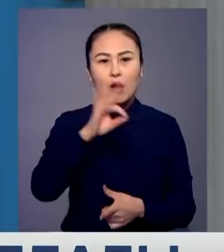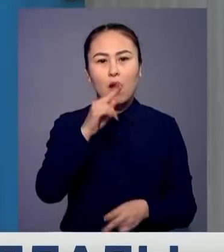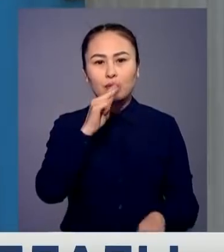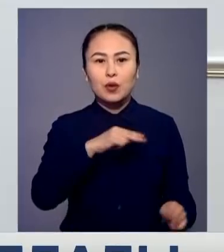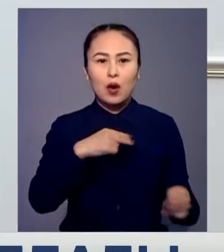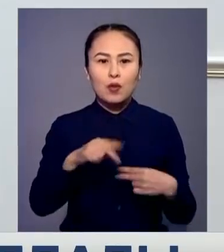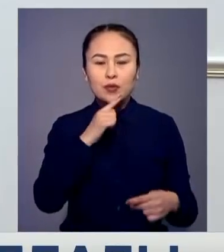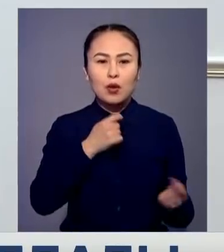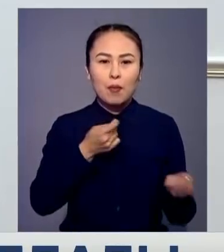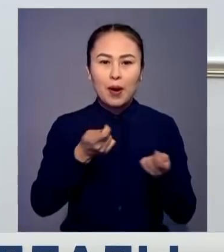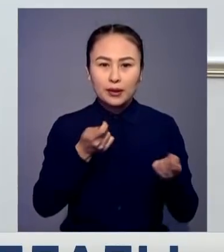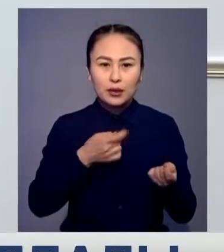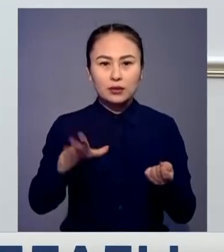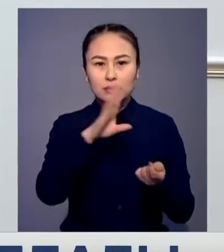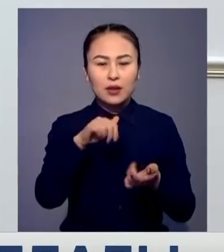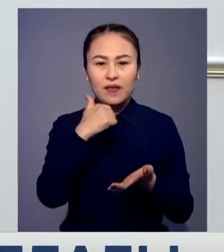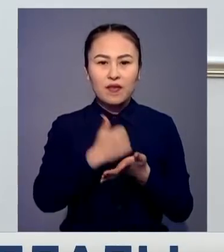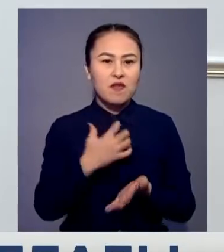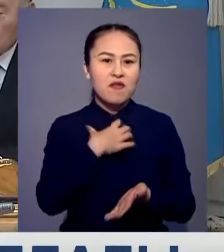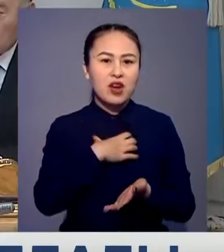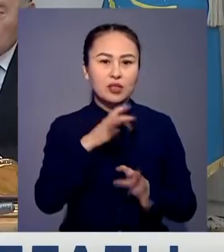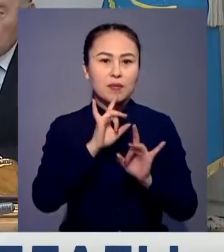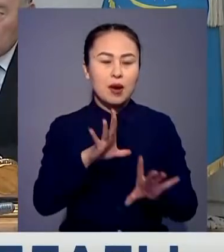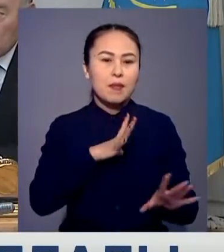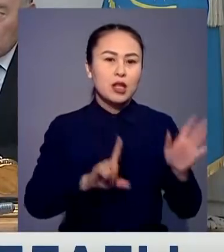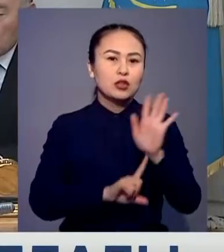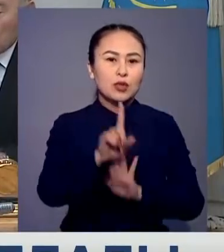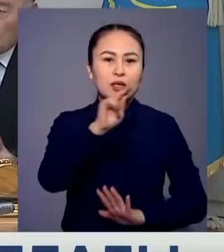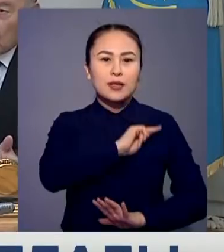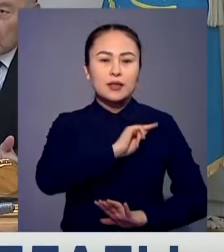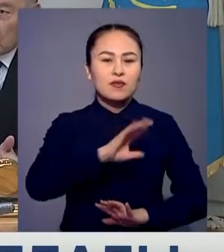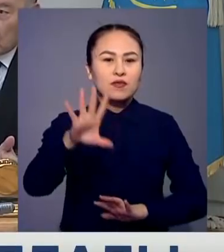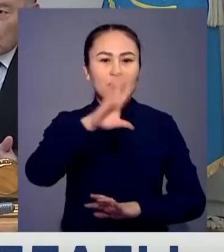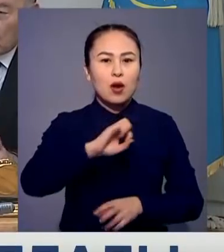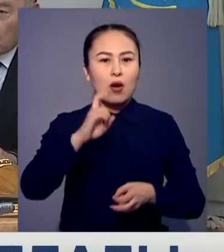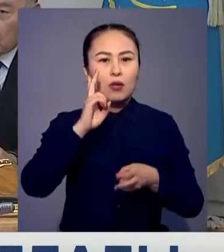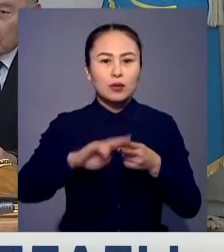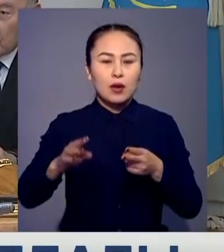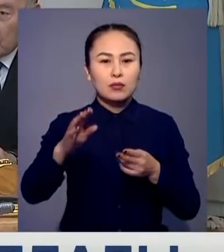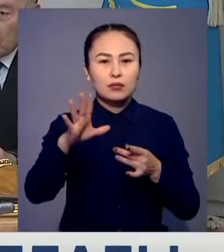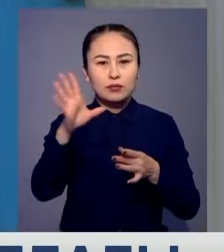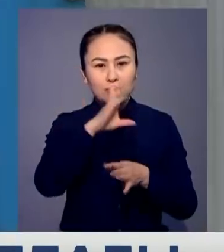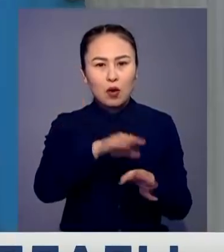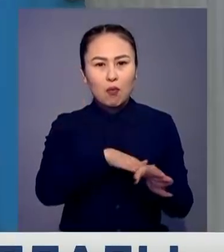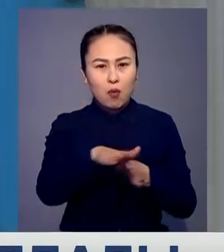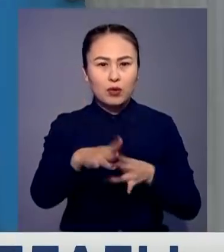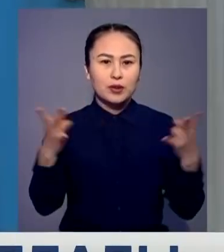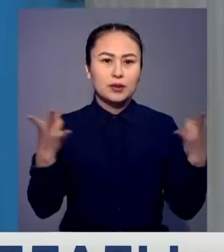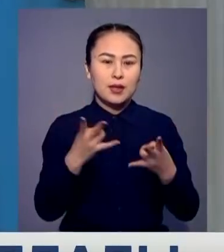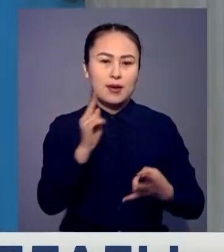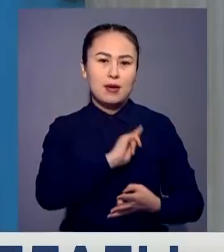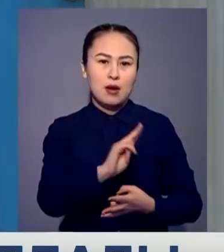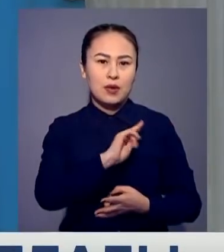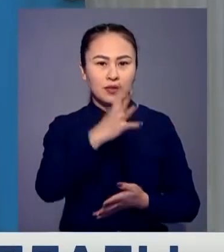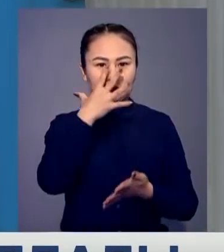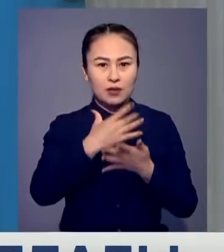саласы азық-түлік қауіпсіздігі басты бағыттардың бірі. Осы ретте бастаған жұмыстар аяқсыз қалмауға жеттеді елбасы. Әсет Исекешев